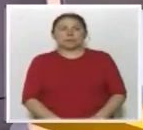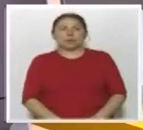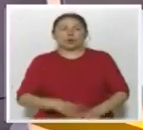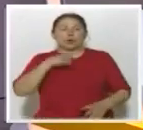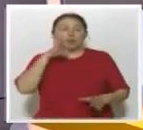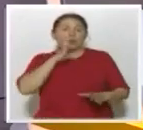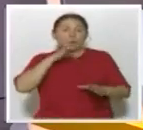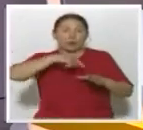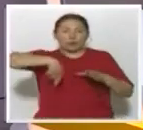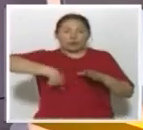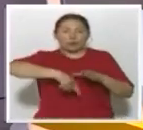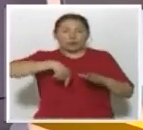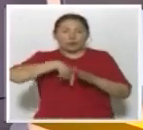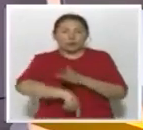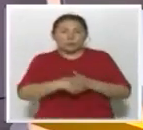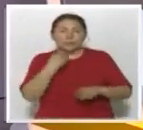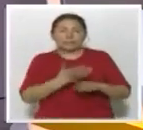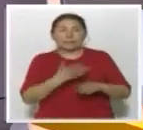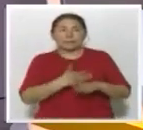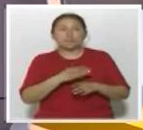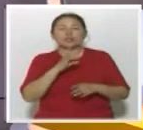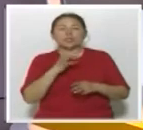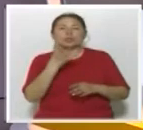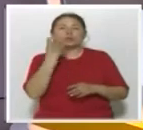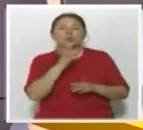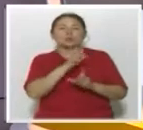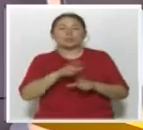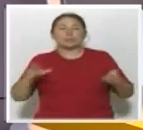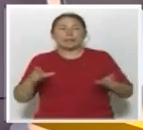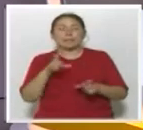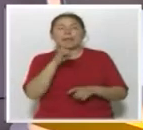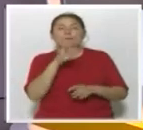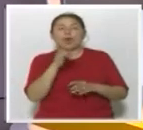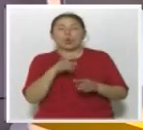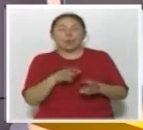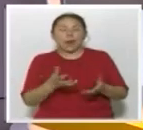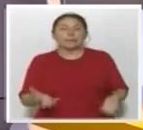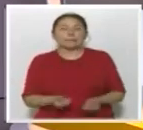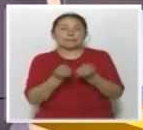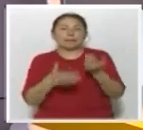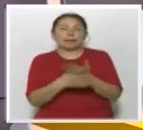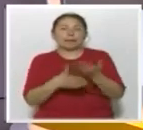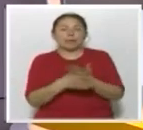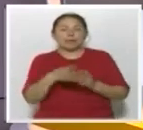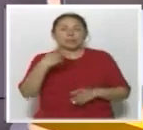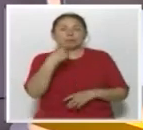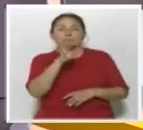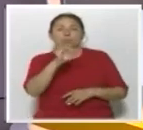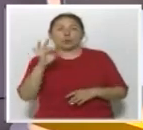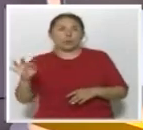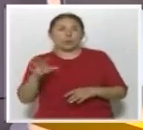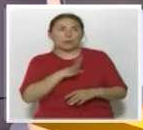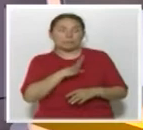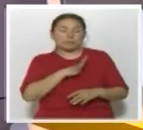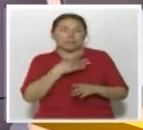Күдік тудырған қолдырбау үшін Ақтау халықаралық әуежайынан 400 адам эвакуацияланды. Оқиға кеше сағат 21:00 шамасында